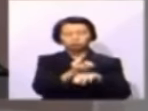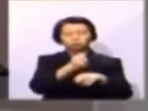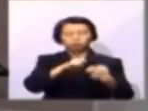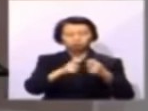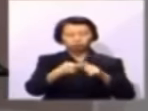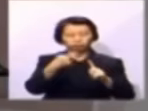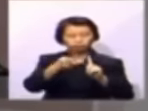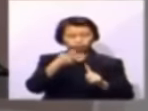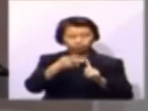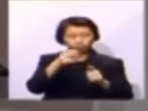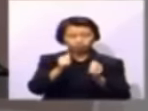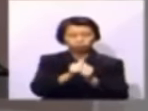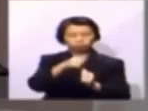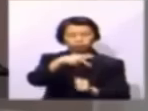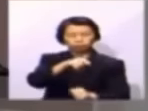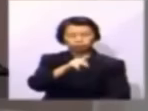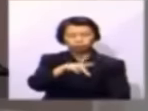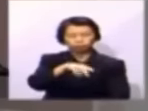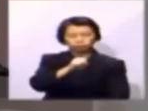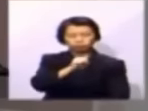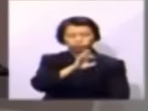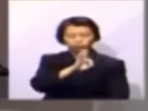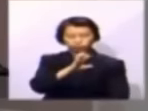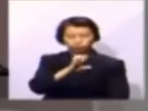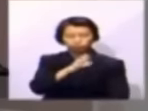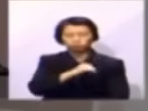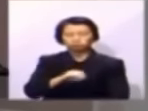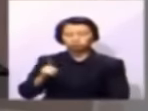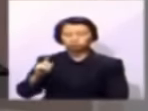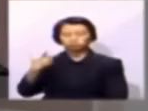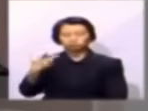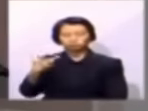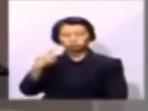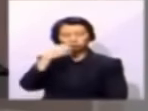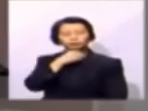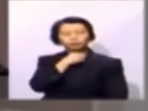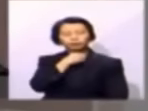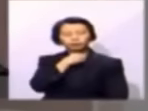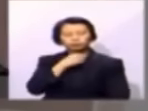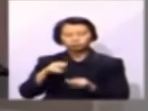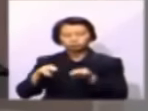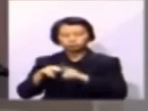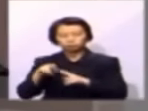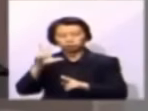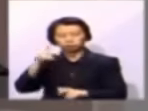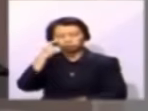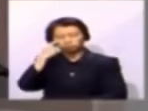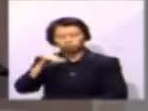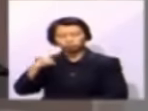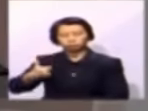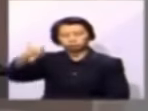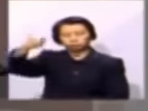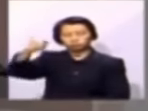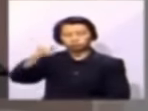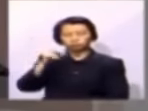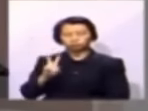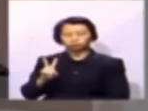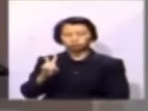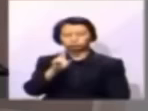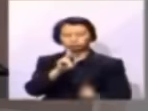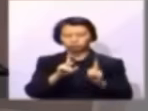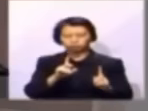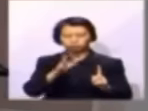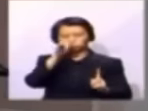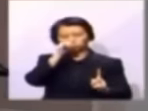Kawan Pulau Pinang bertemu PKNP FC. Dan pasukan di tangga ketiga Liga Perak pula menambah 3 mata selepas menang 2-1 ke